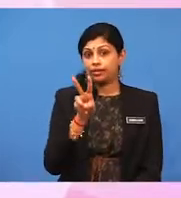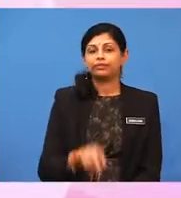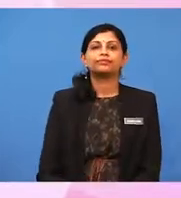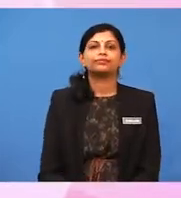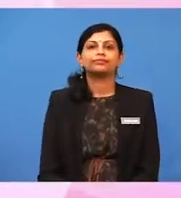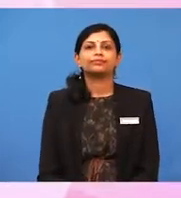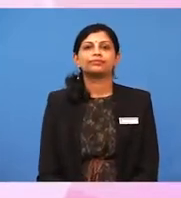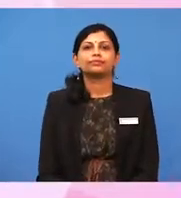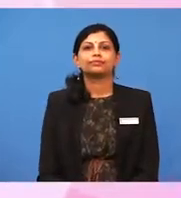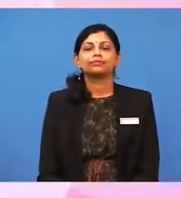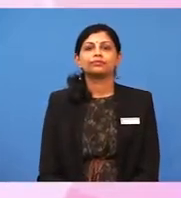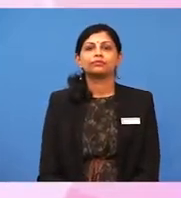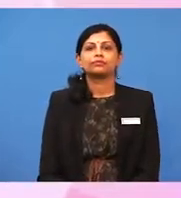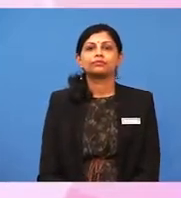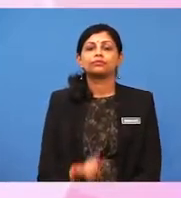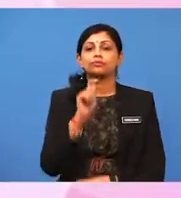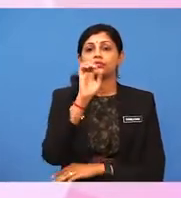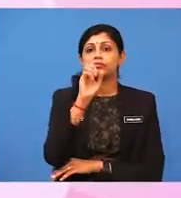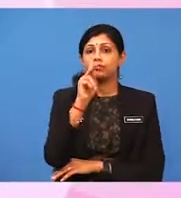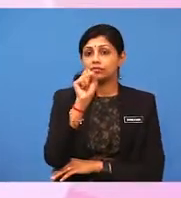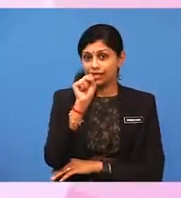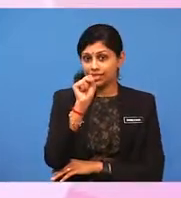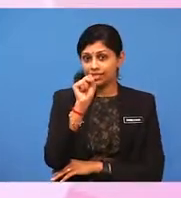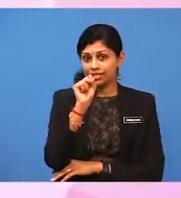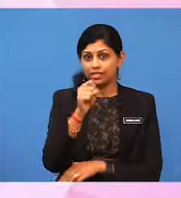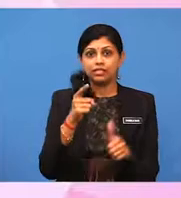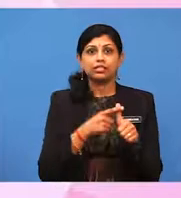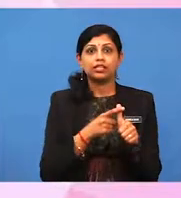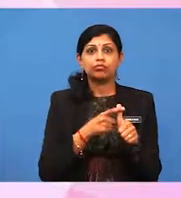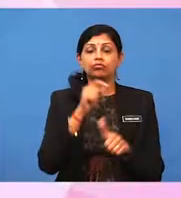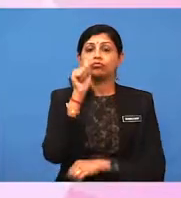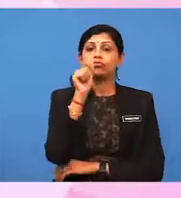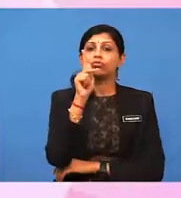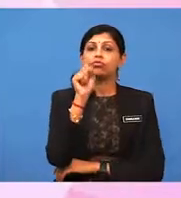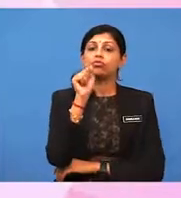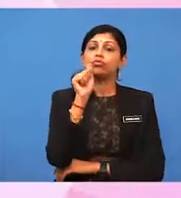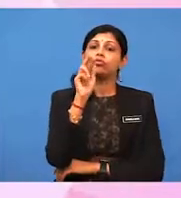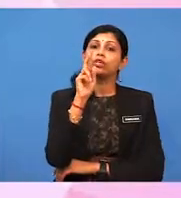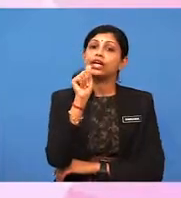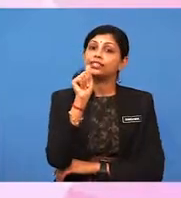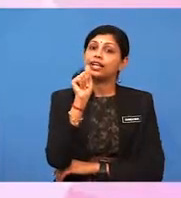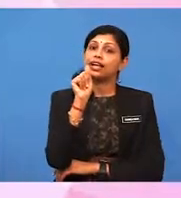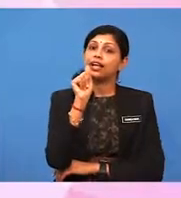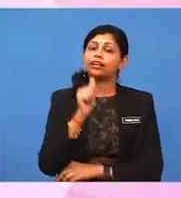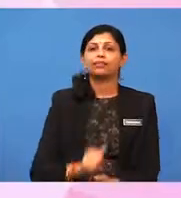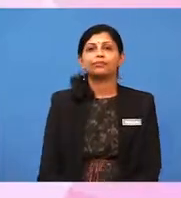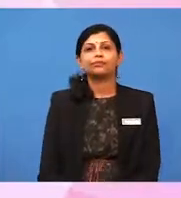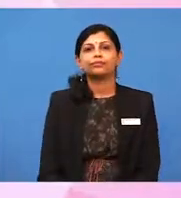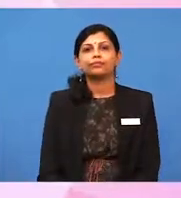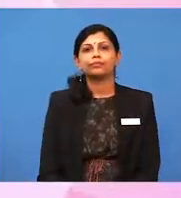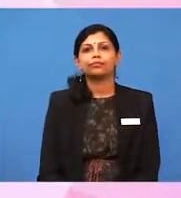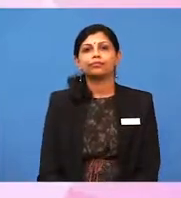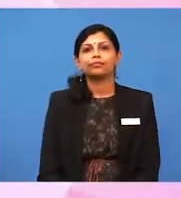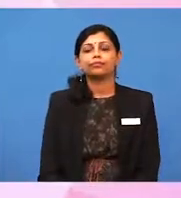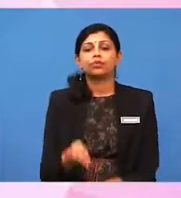Nilai bagi jenis data teks terdiri daripada satu aksara atau satu rentetan aksara. Dalam